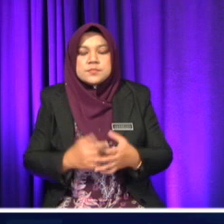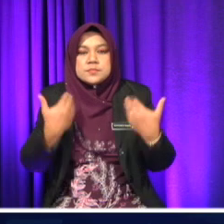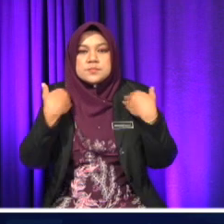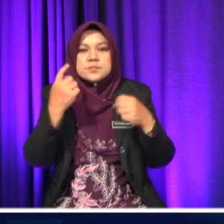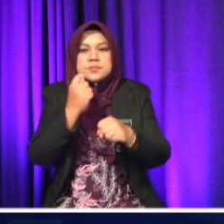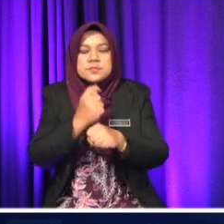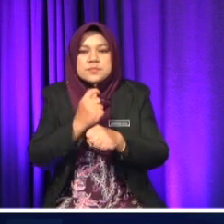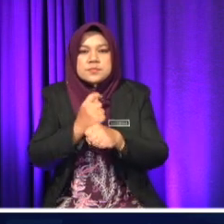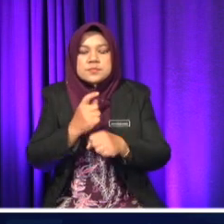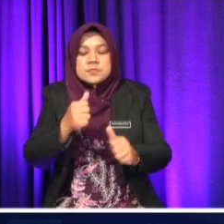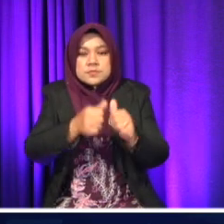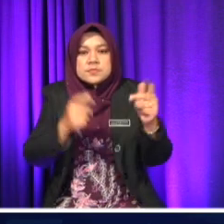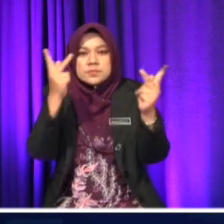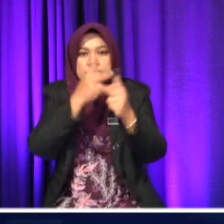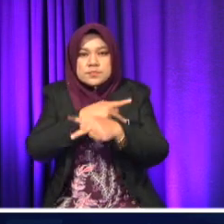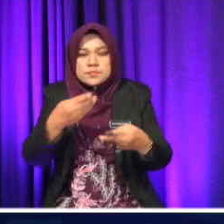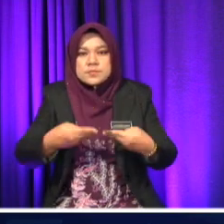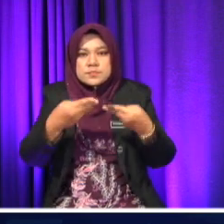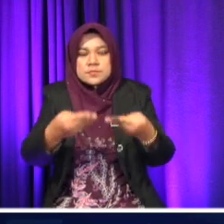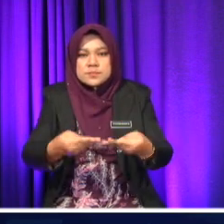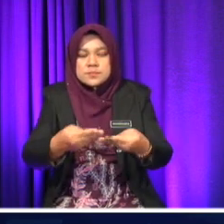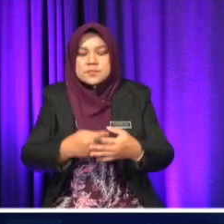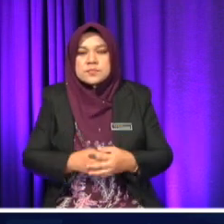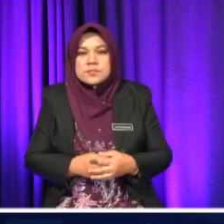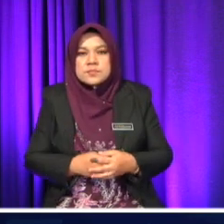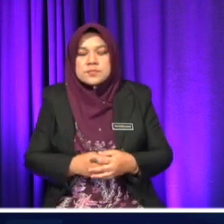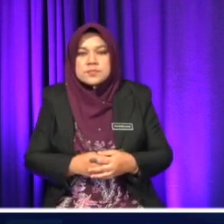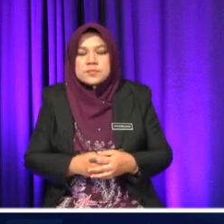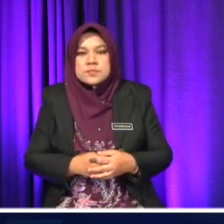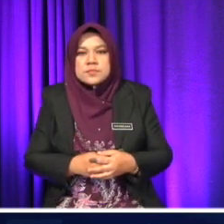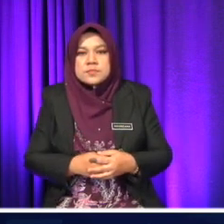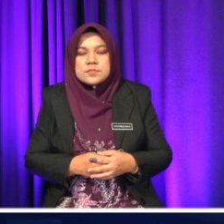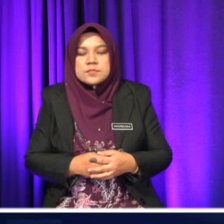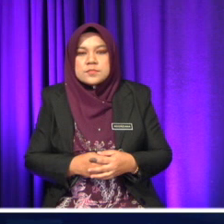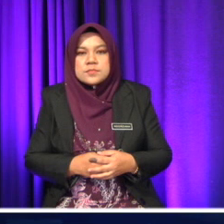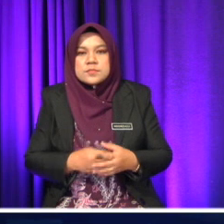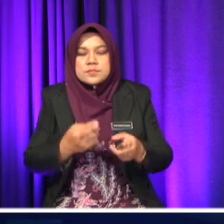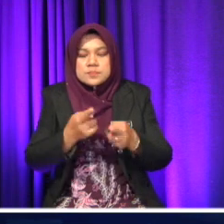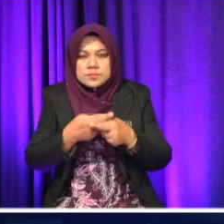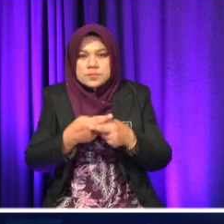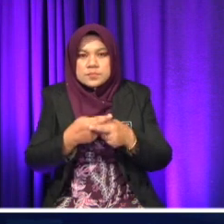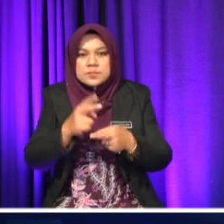jadi setiap kali murid ini memberikan ujaran ketika merumus dia mesti berada pada